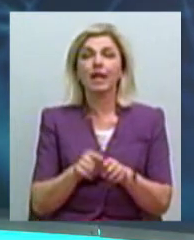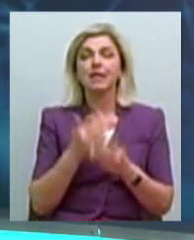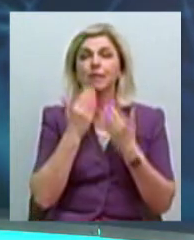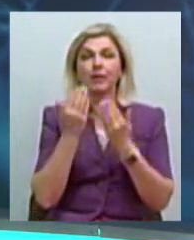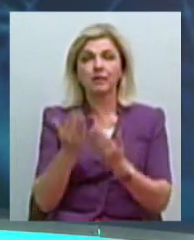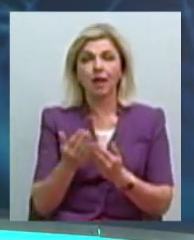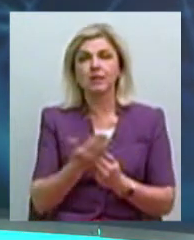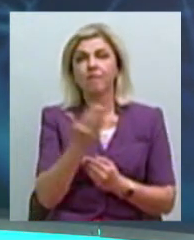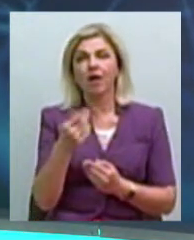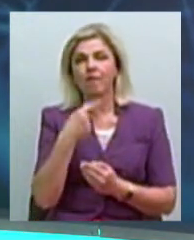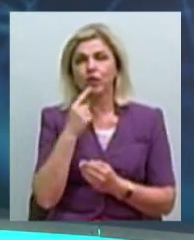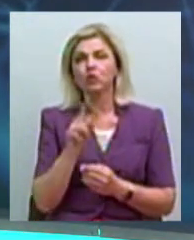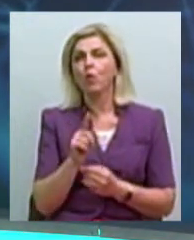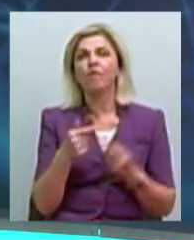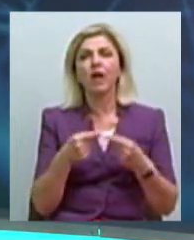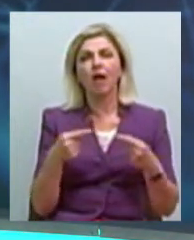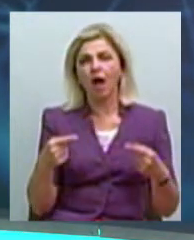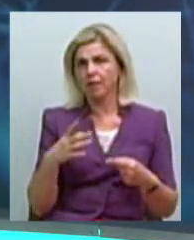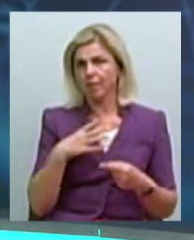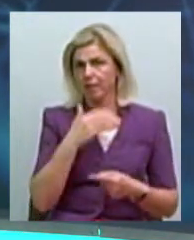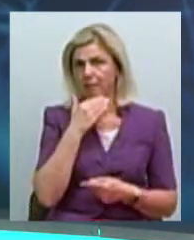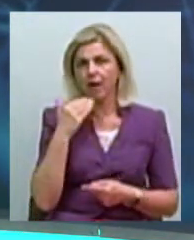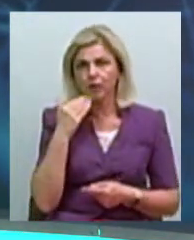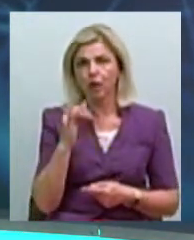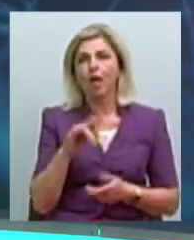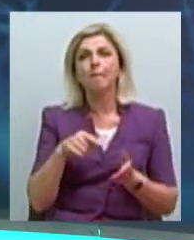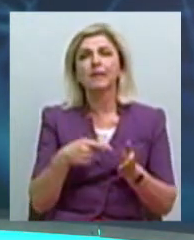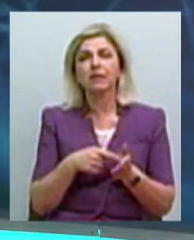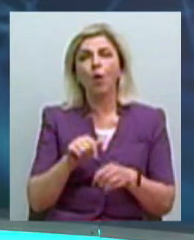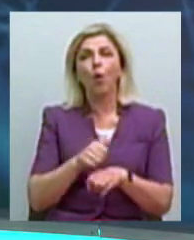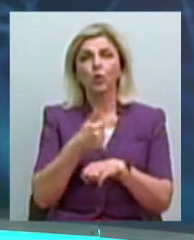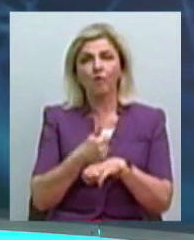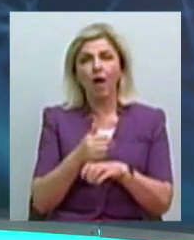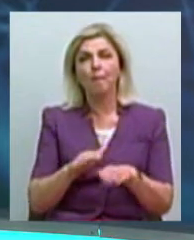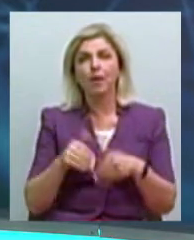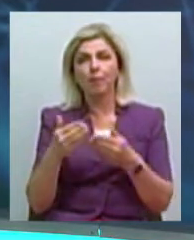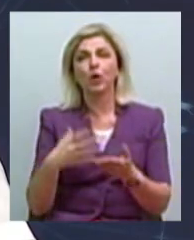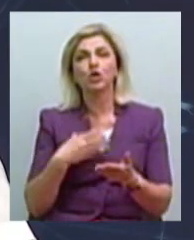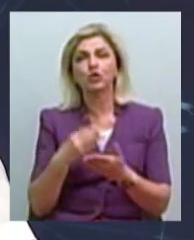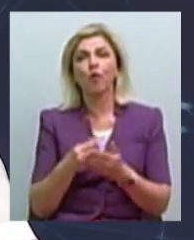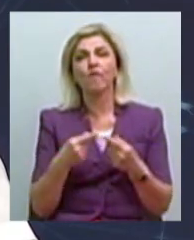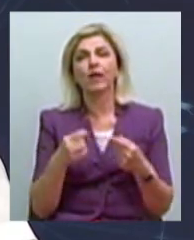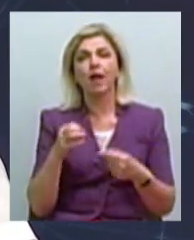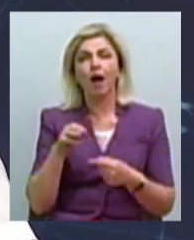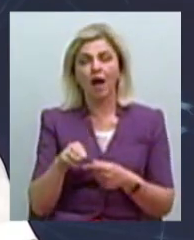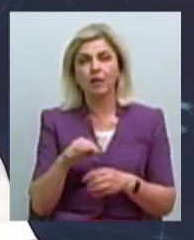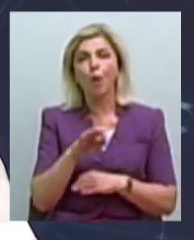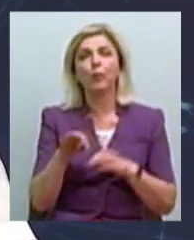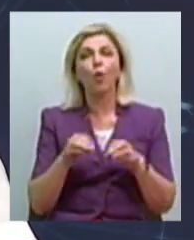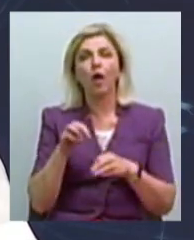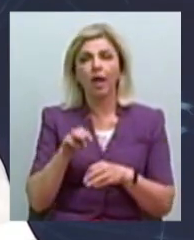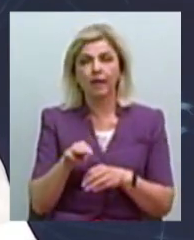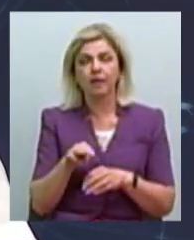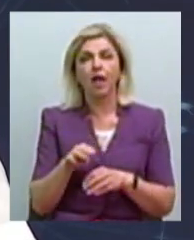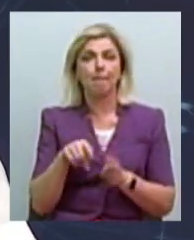що варіацій було багато, і навіть міський голова пропонував свій варіант бренду міста, такого альтернативного логотипу